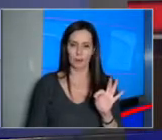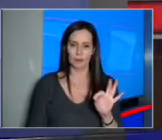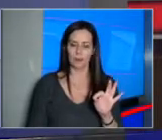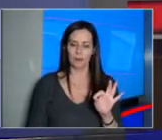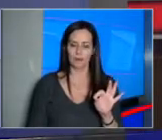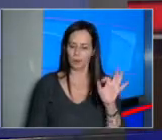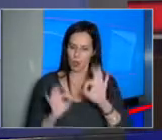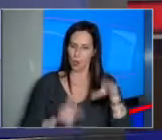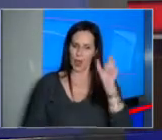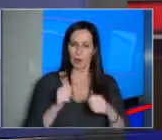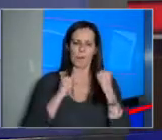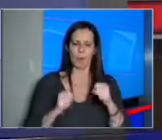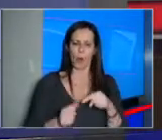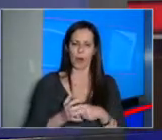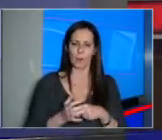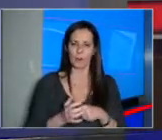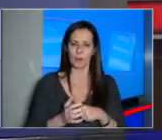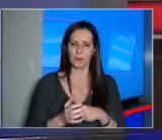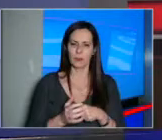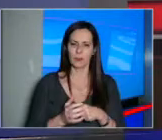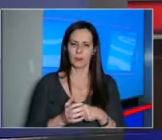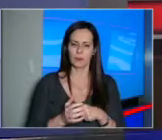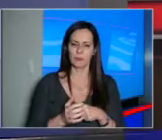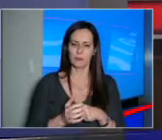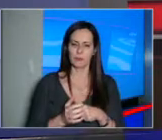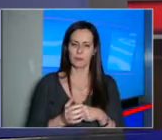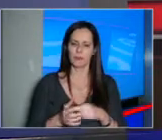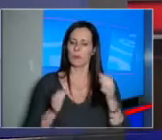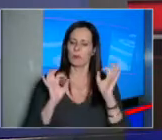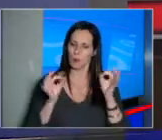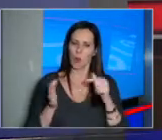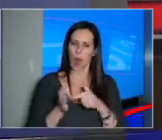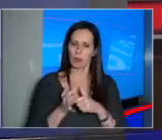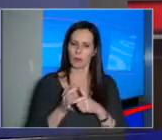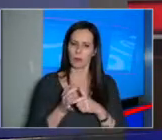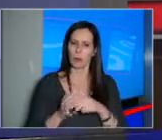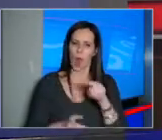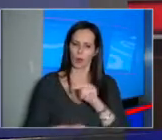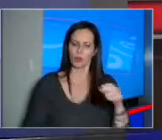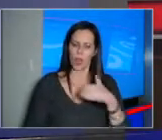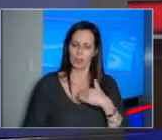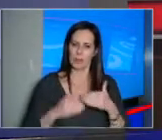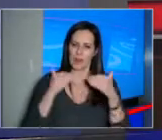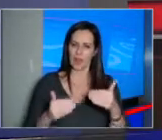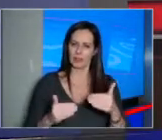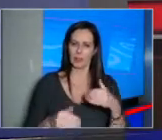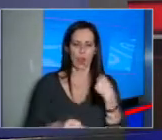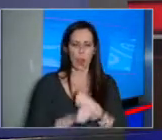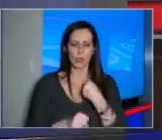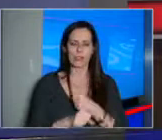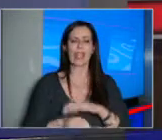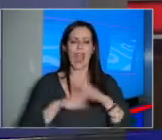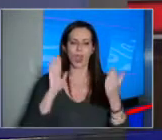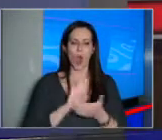איש, הביטוח לאומי, בוודאי ובוודאי במסגרת הנושאים שאותם אני מקדם, עושה